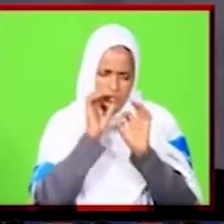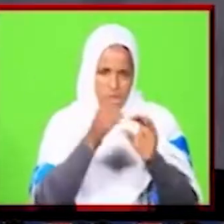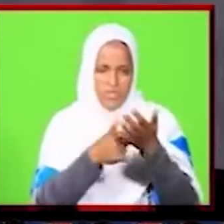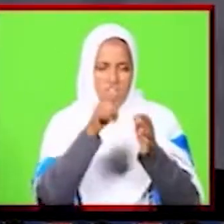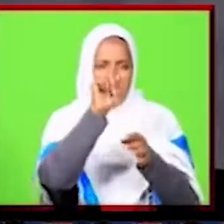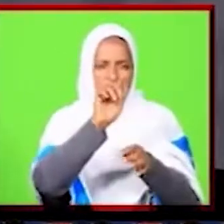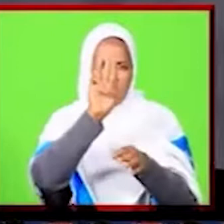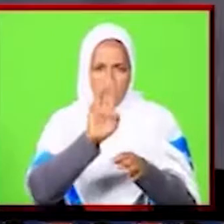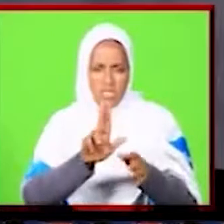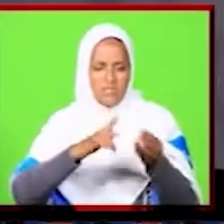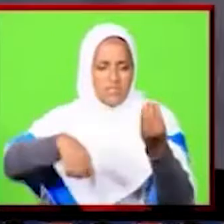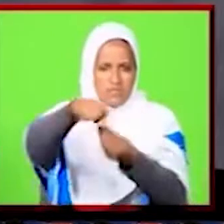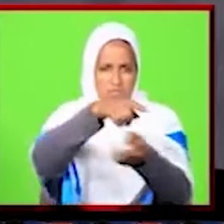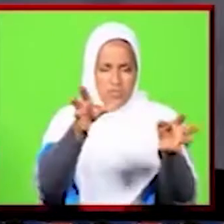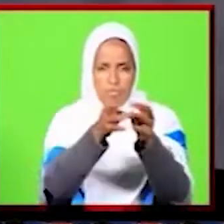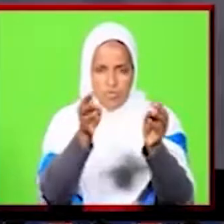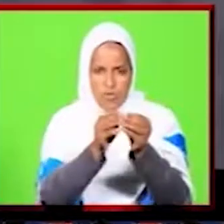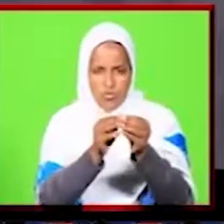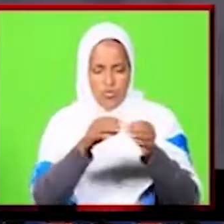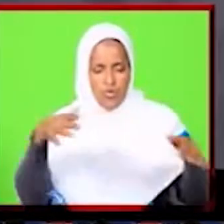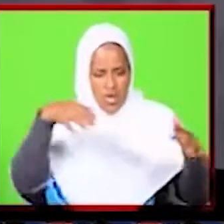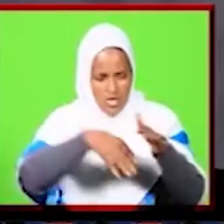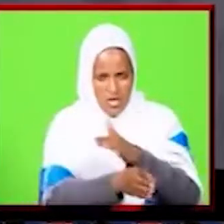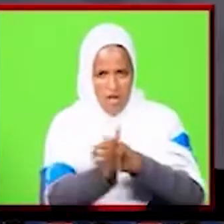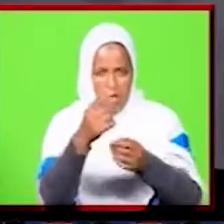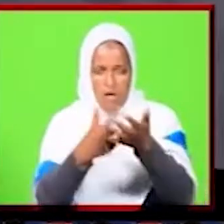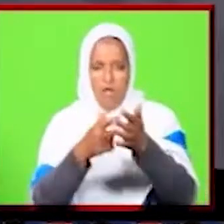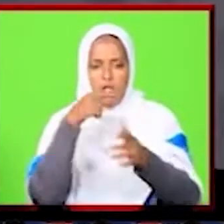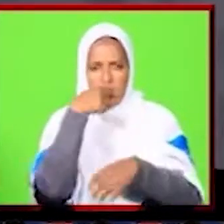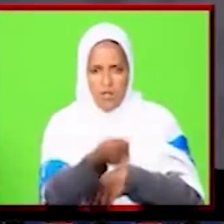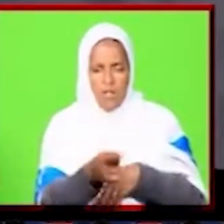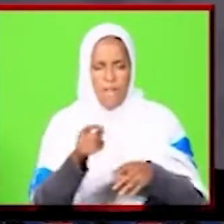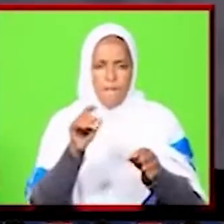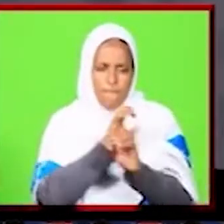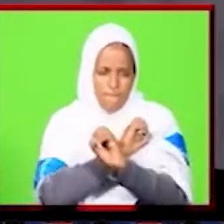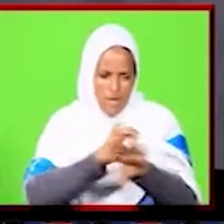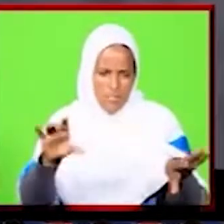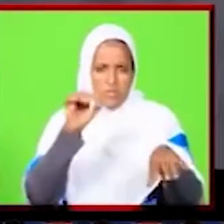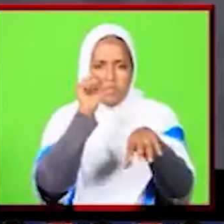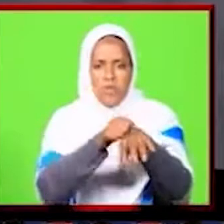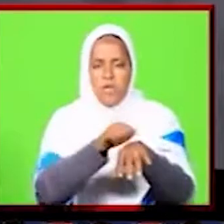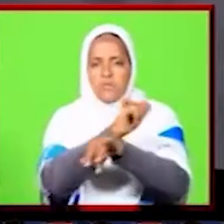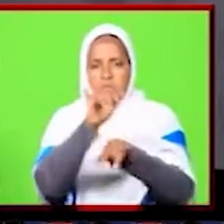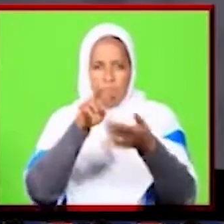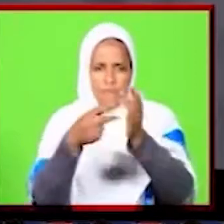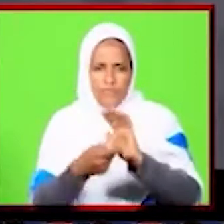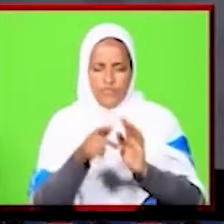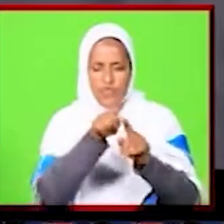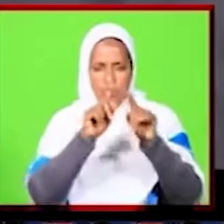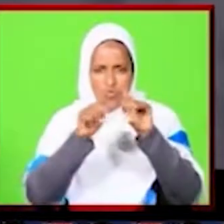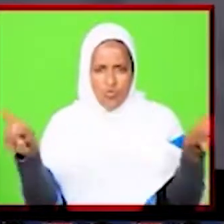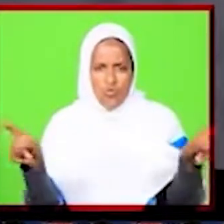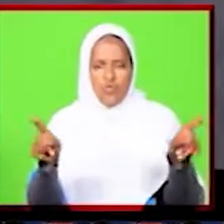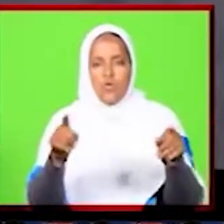ንስሮች ይሰበሰባሉ ብሏል። ሀባሃሎ ገደላ ህዬ ይትጋብው አንስርት። በድን እንግዲህ እንደሚታወቀው ነፍስ የተለየ ነው።